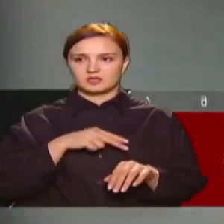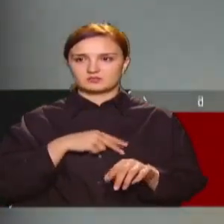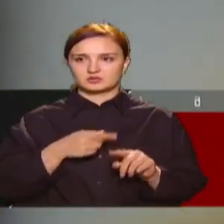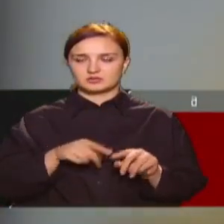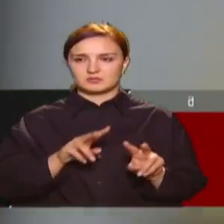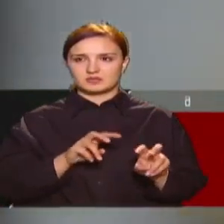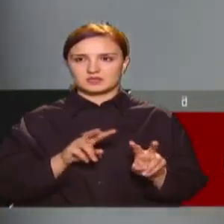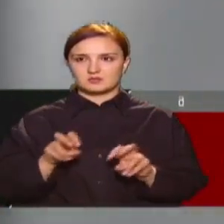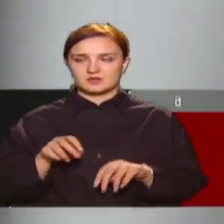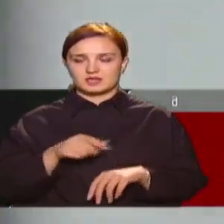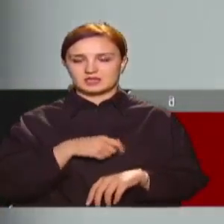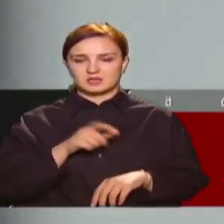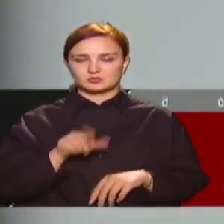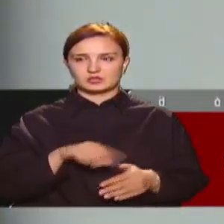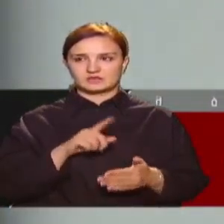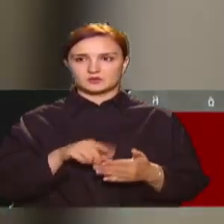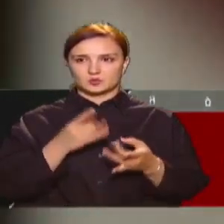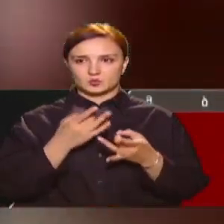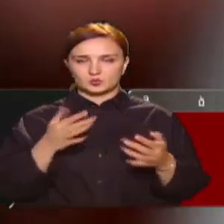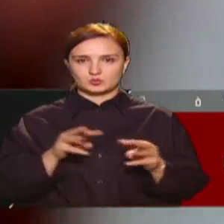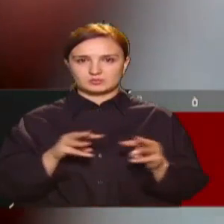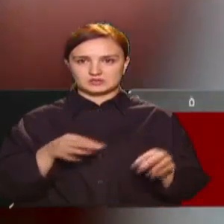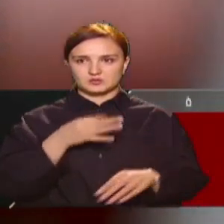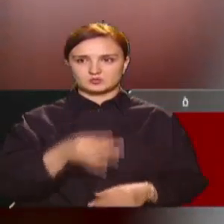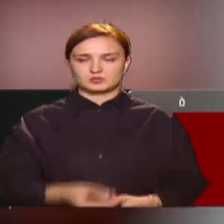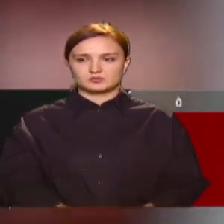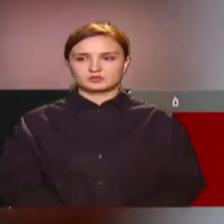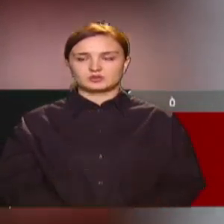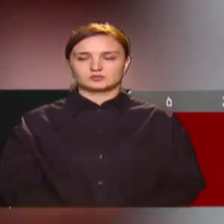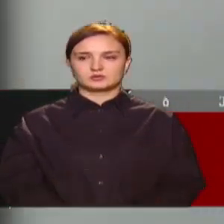ამ თემაზე დეპუტატების კითხვებს კულტურის მინისტრმაც უპასუხა.